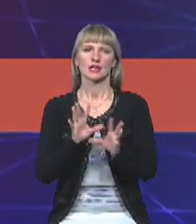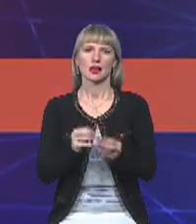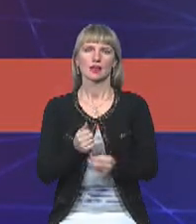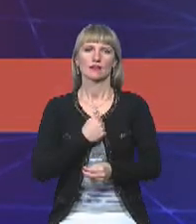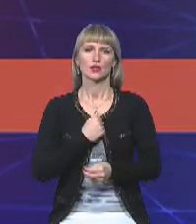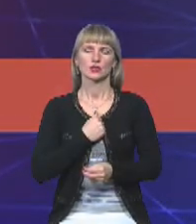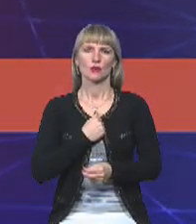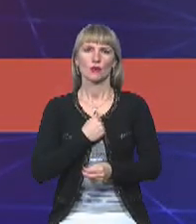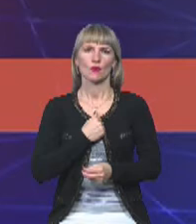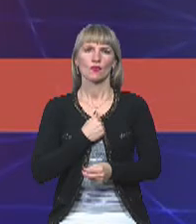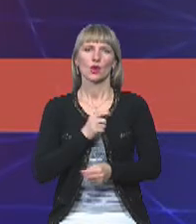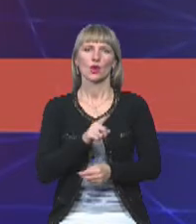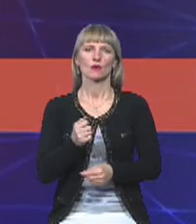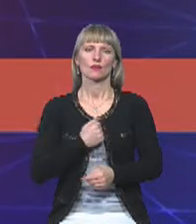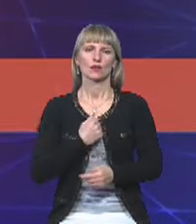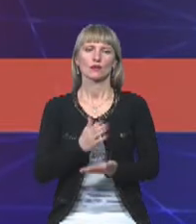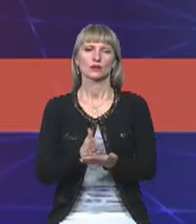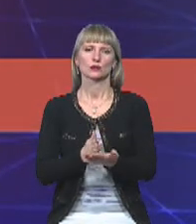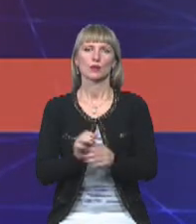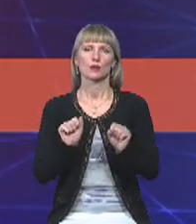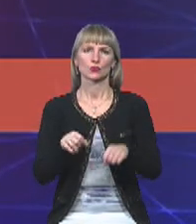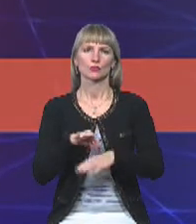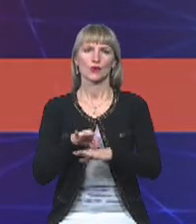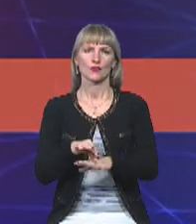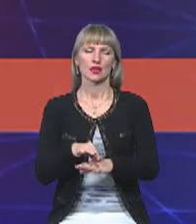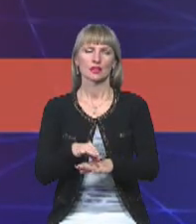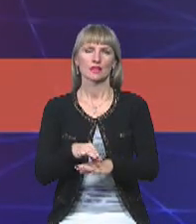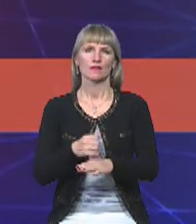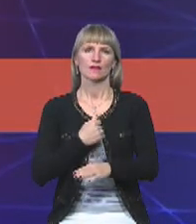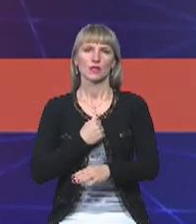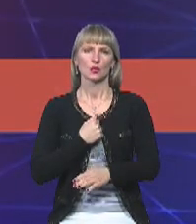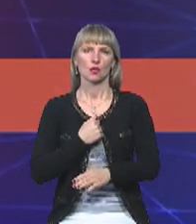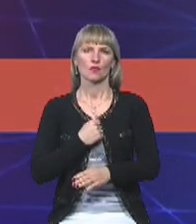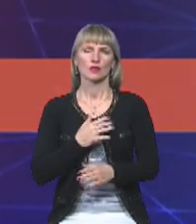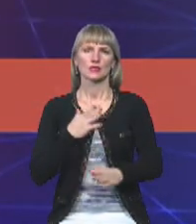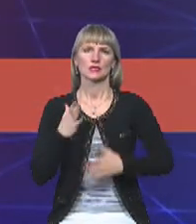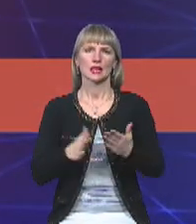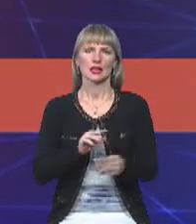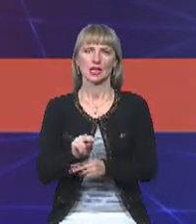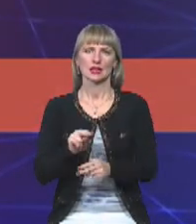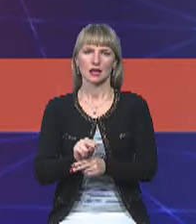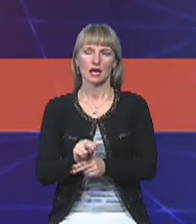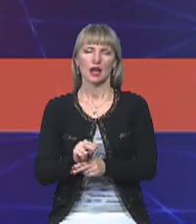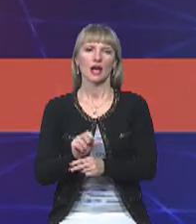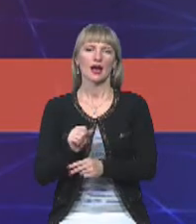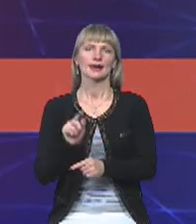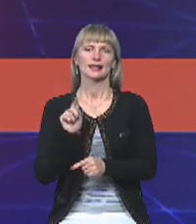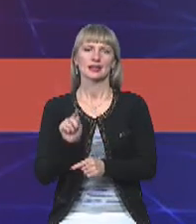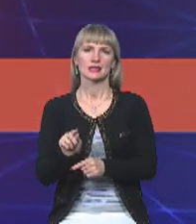загальновійськові, в принципі, кожен військовослужбовець може провести загальновійськові, скажімо так, заняття. Але вже